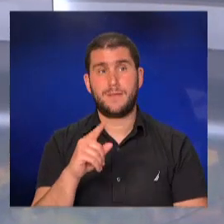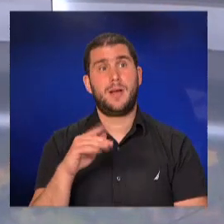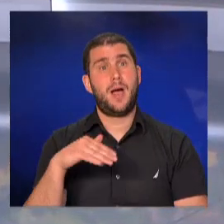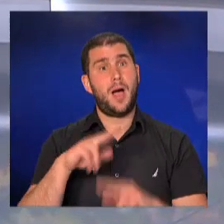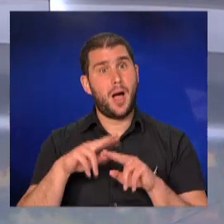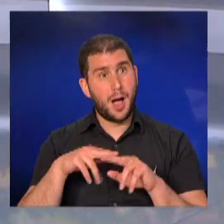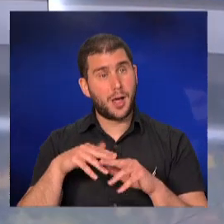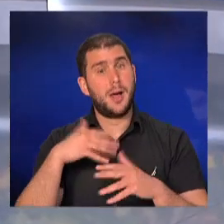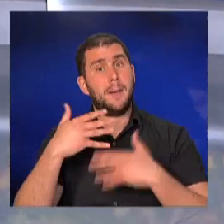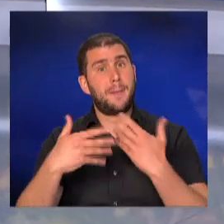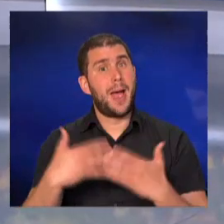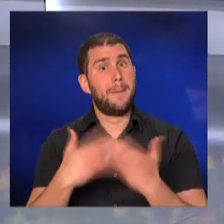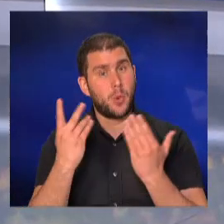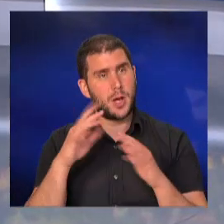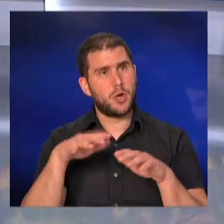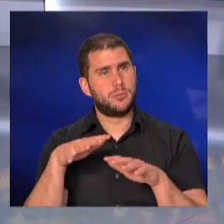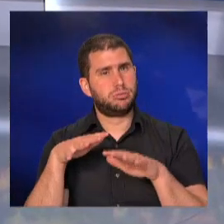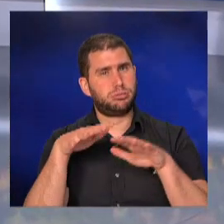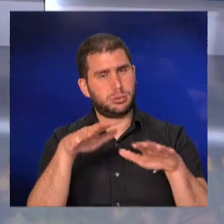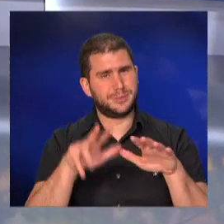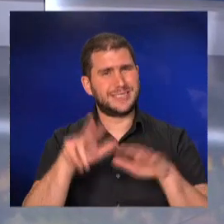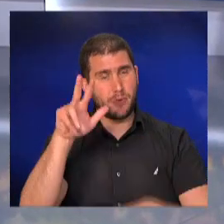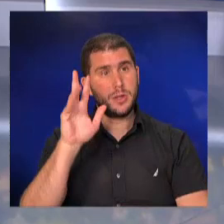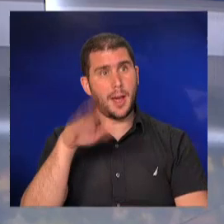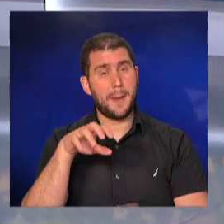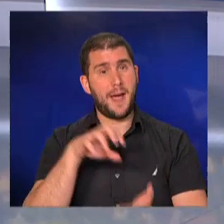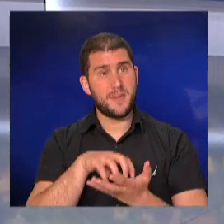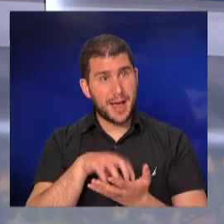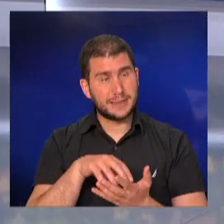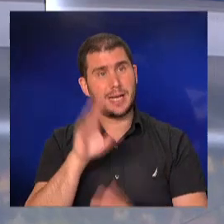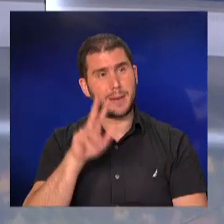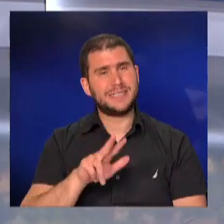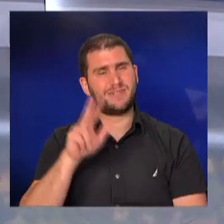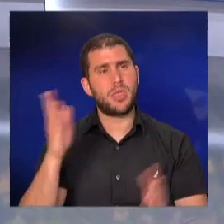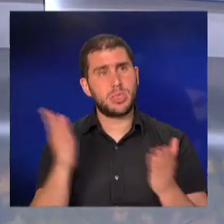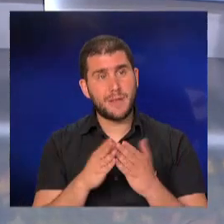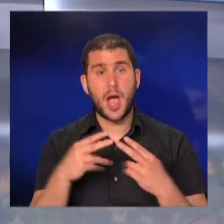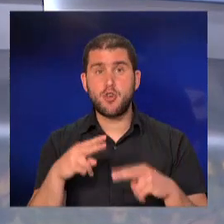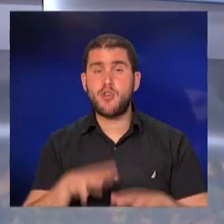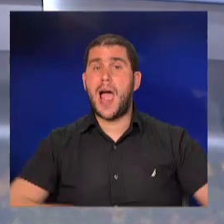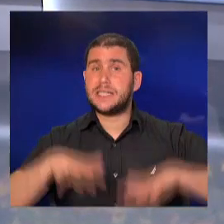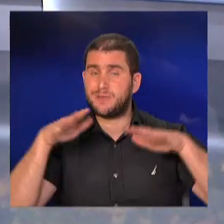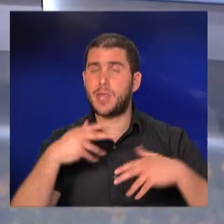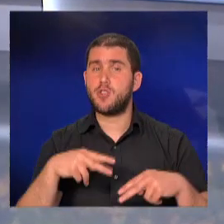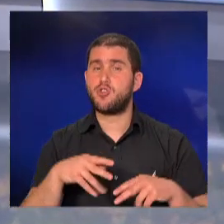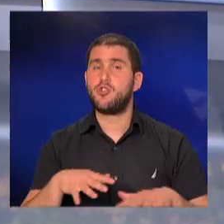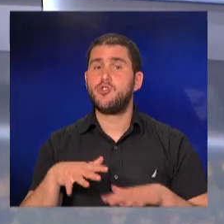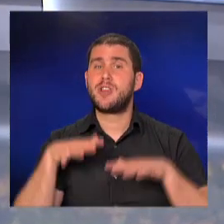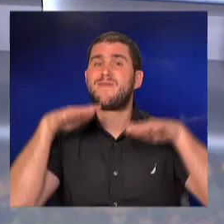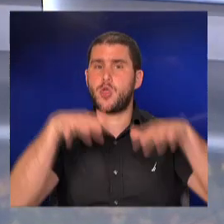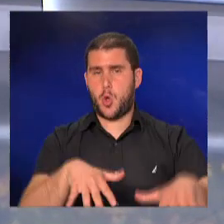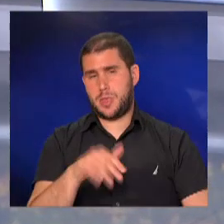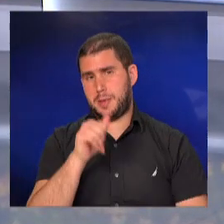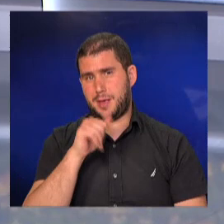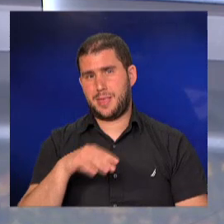מכן, במהלך הבוקר, הגשם מתפשט לצפון הארץ, גם למרכזה, גם לצפון הנגב, חשש מהצפות, חשש משיטפונות בנחלי הדרום